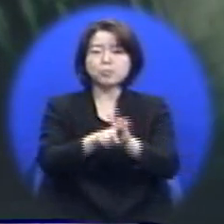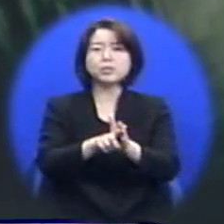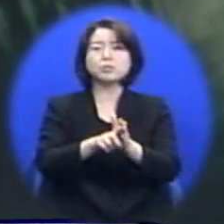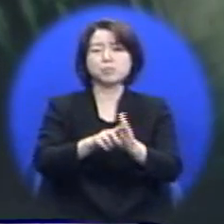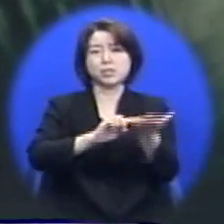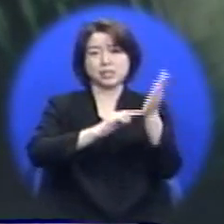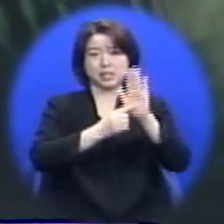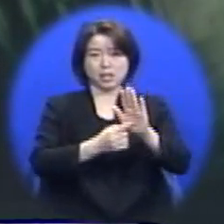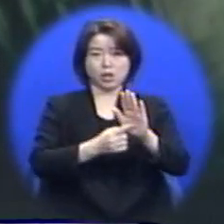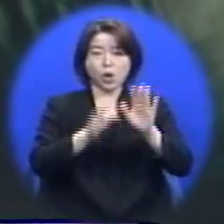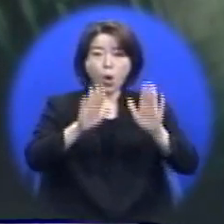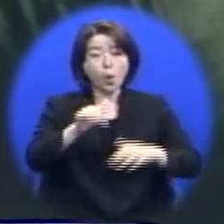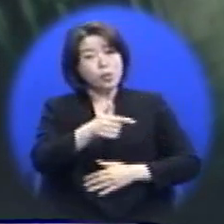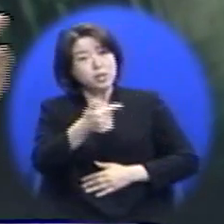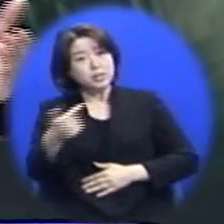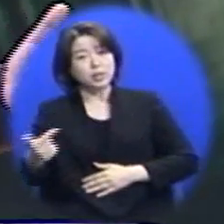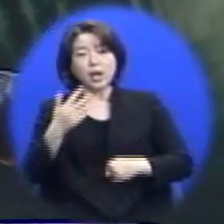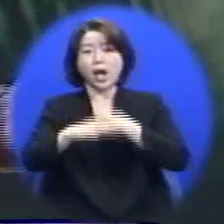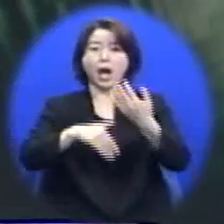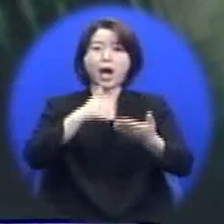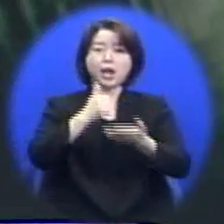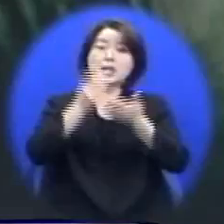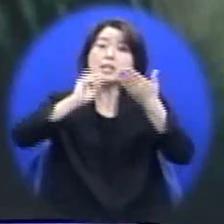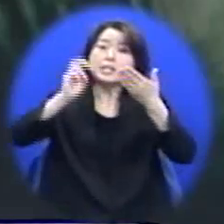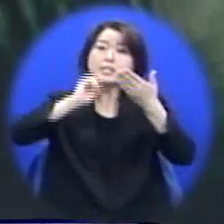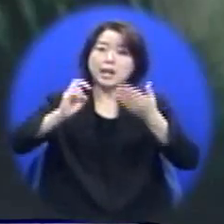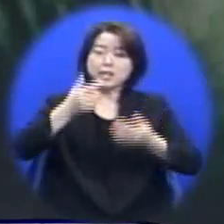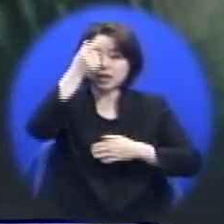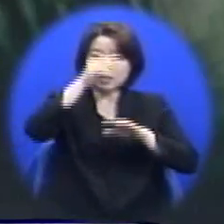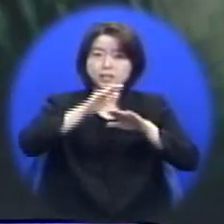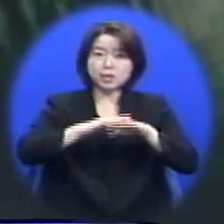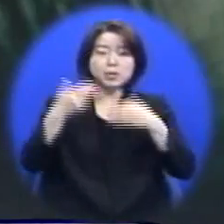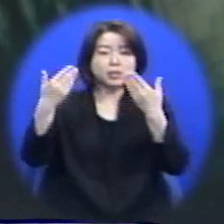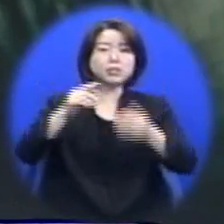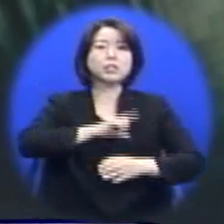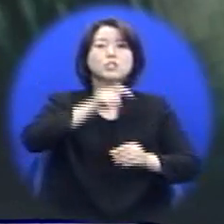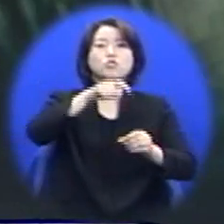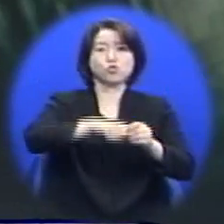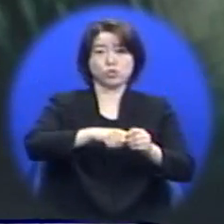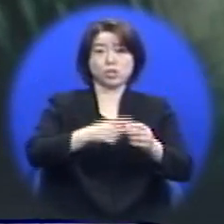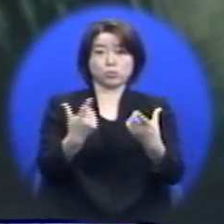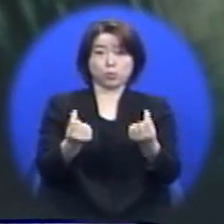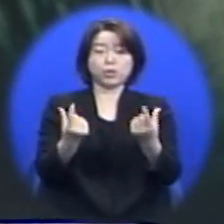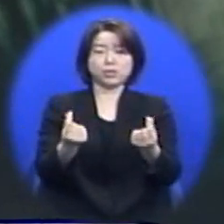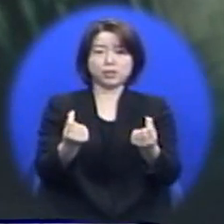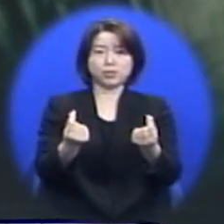거예요. 오늘 저녁에 우리가 하나님 앞에 찬양 예배드리는 주제예요. 그리 아니하실지라.